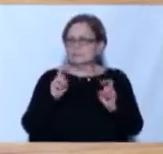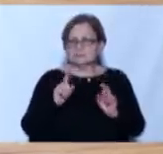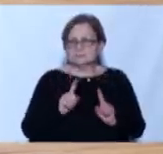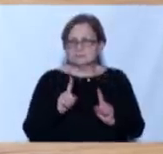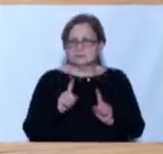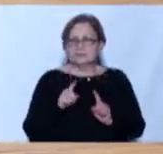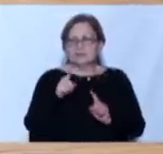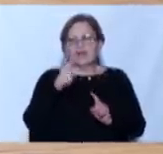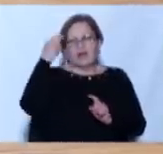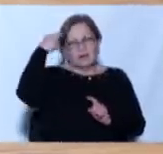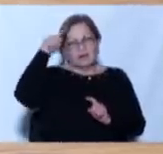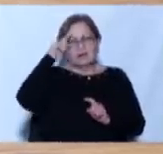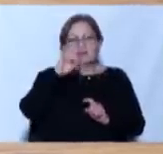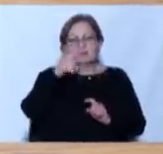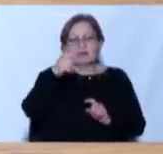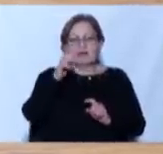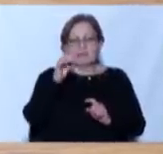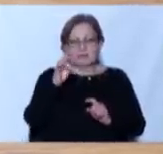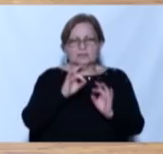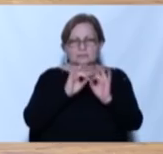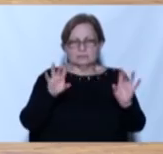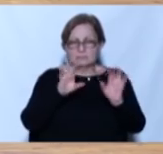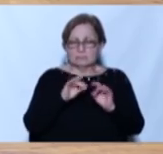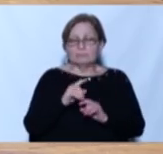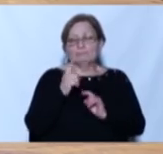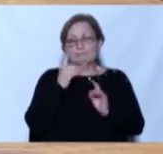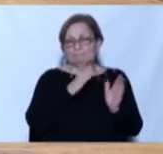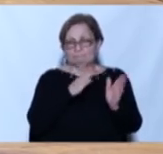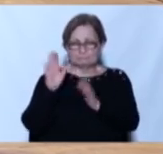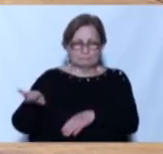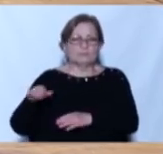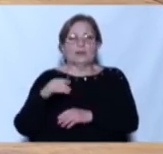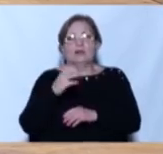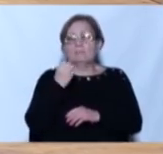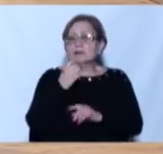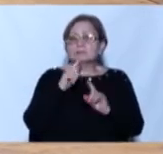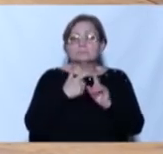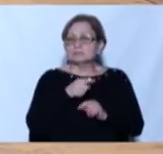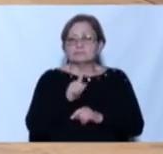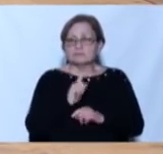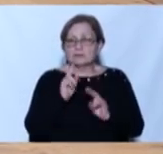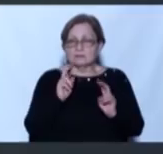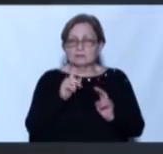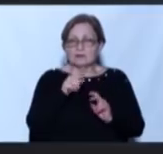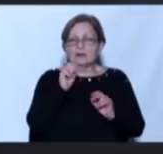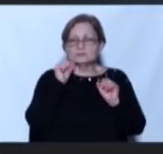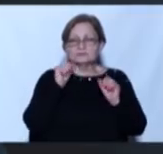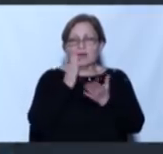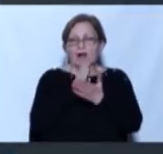კი აგი იგავარაკების კრებული, ეს ერთი მიცი სახეა, მაგრამ აი თუ შეიძლება ესე ითქვას, ეს არის